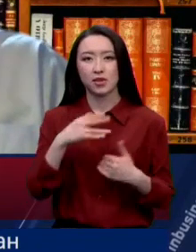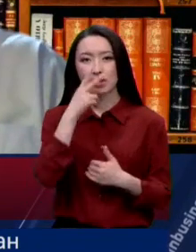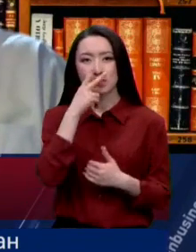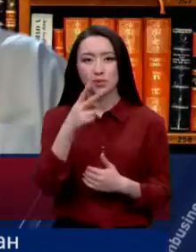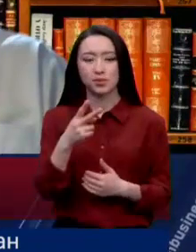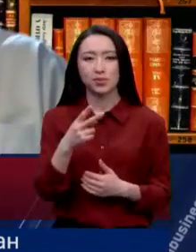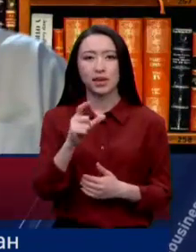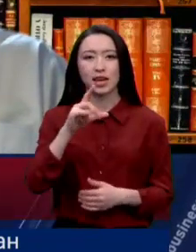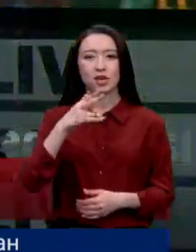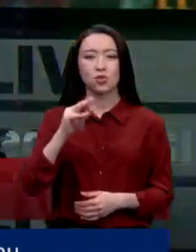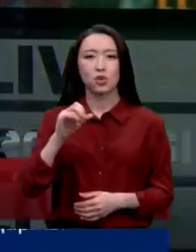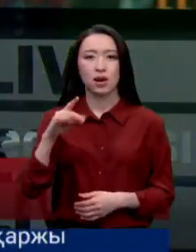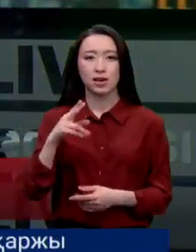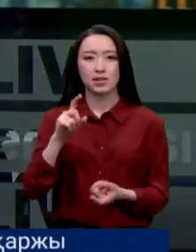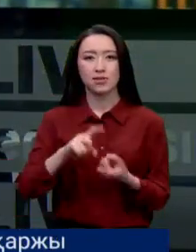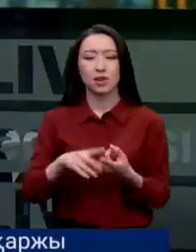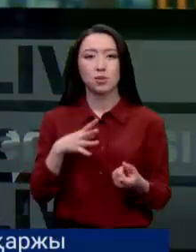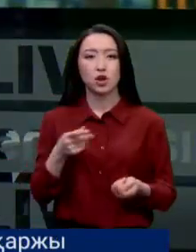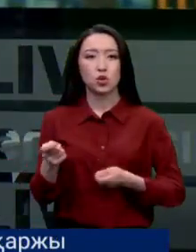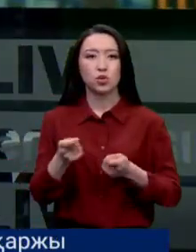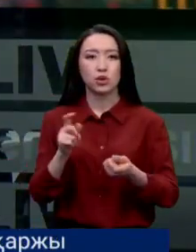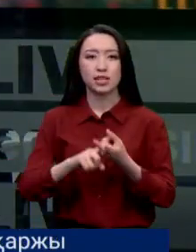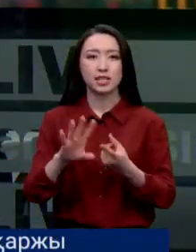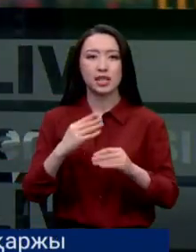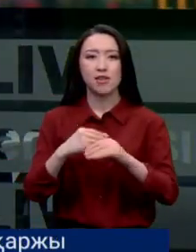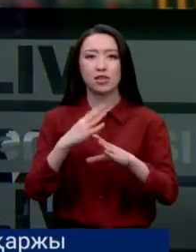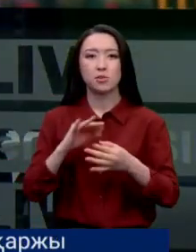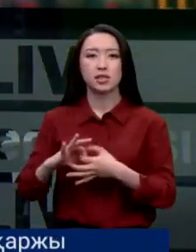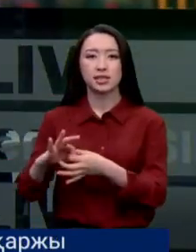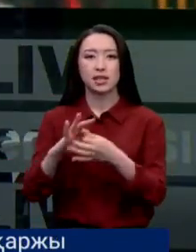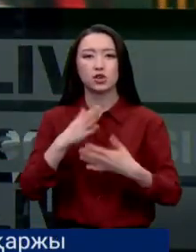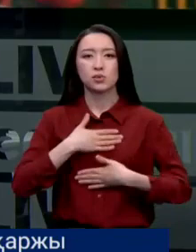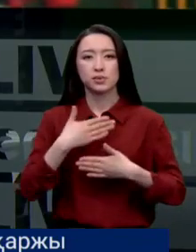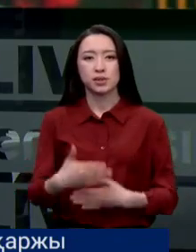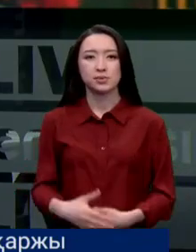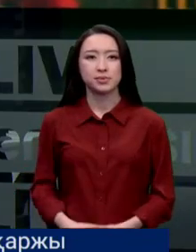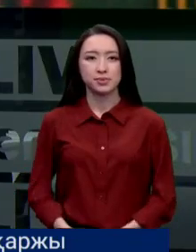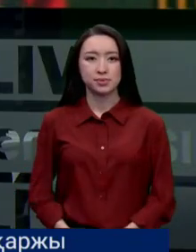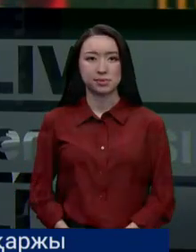Хорошо, Эдуард Идоков с нами на связи был, руководитель Независимого автомобильного союза. Спасибо большое.